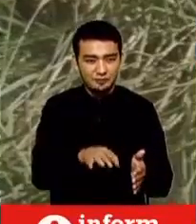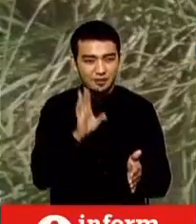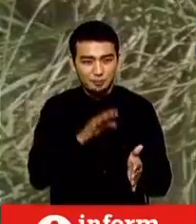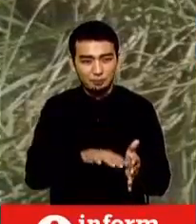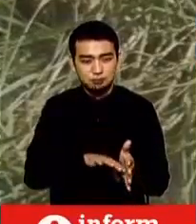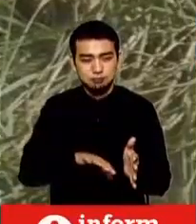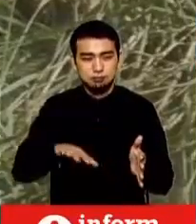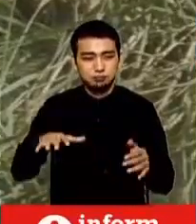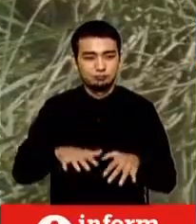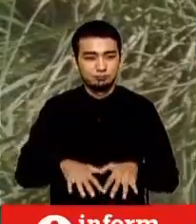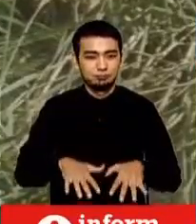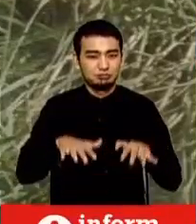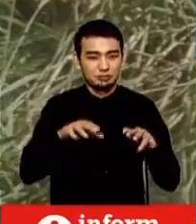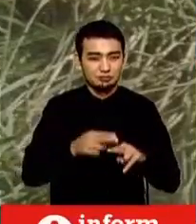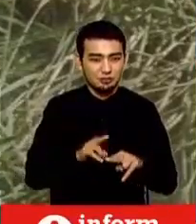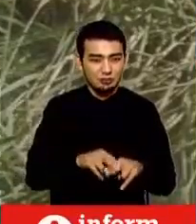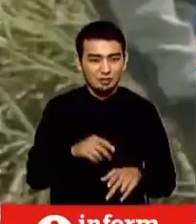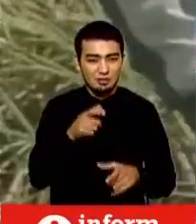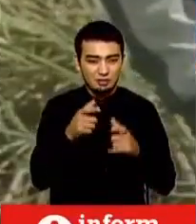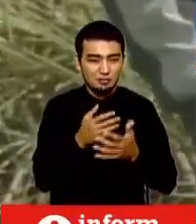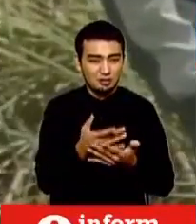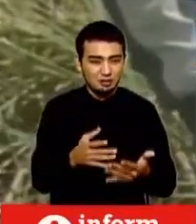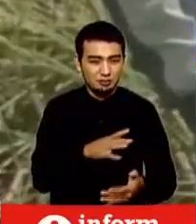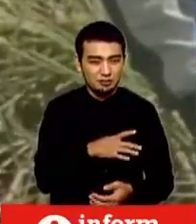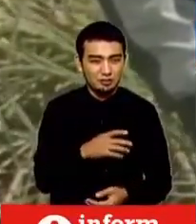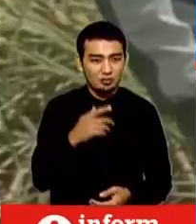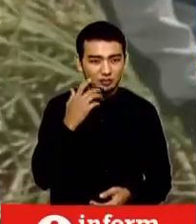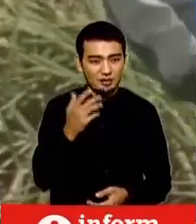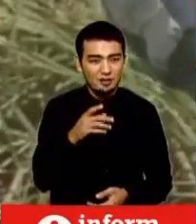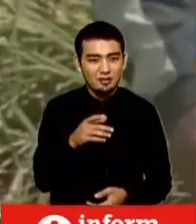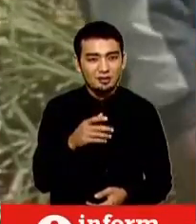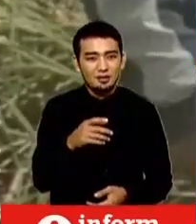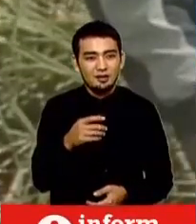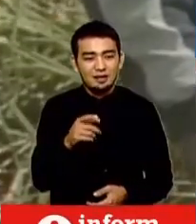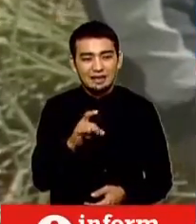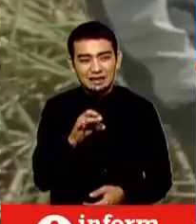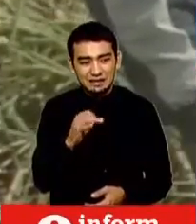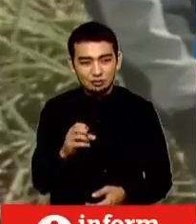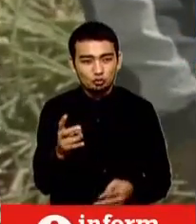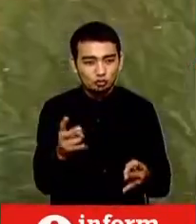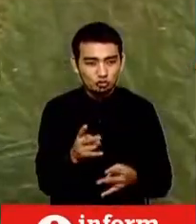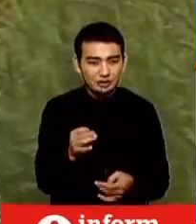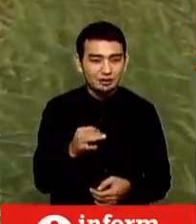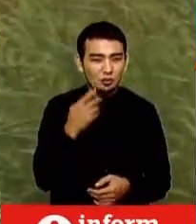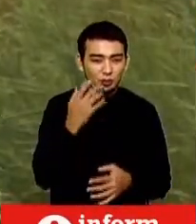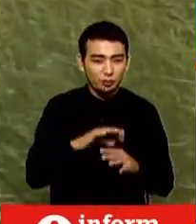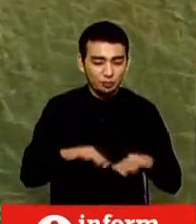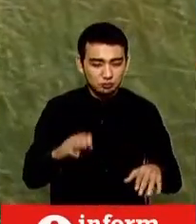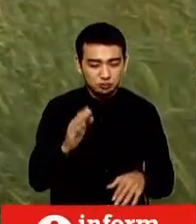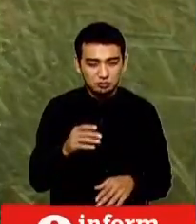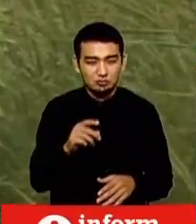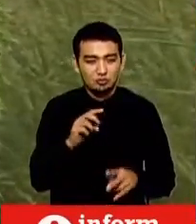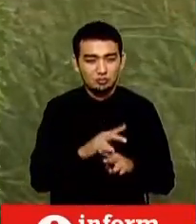су шықпай, соның дау айқай қырғын болып отыр осы күні. Қай кезде күрішкен су шығады, қай кезде ол орылады, оны әлі белгісіз. Жаз бойы